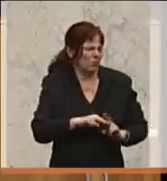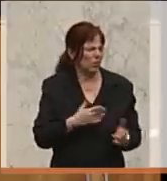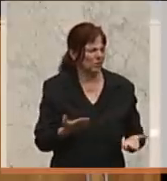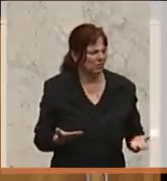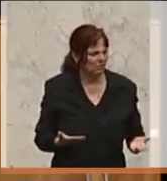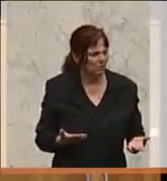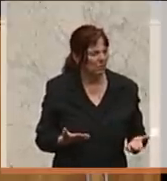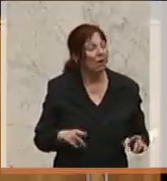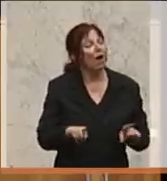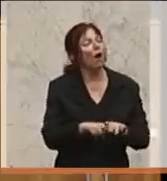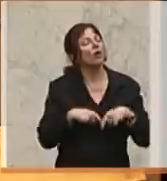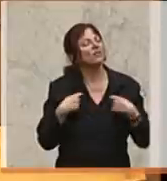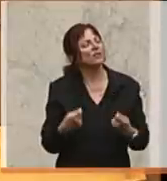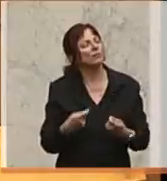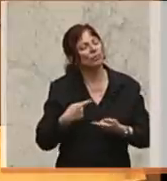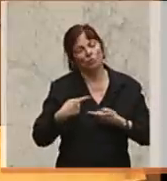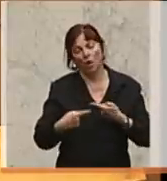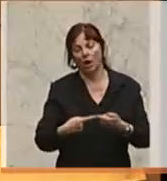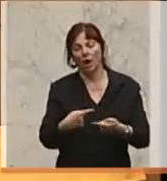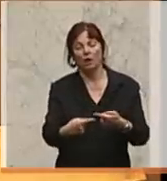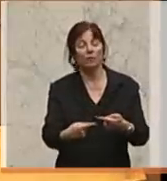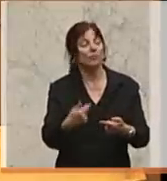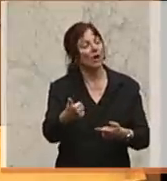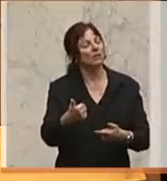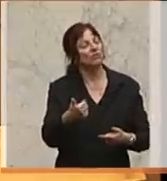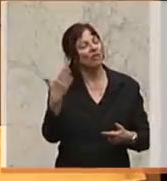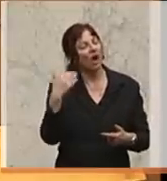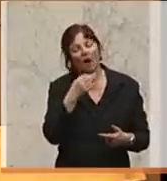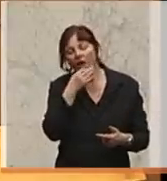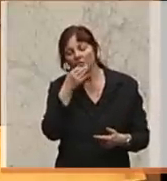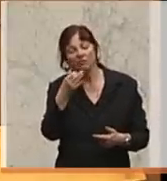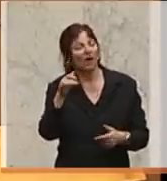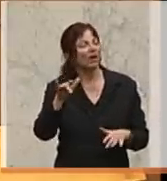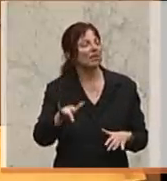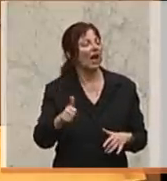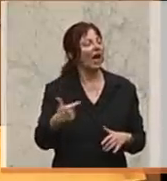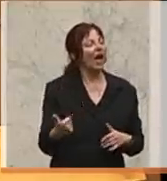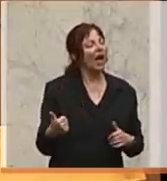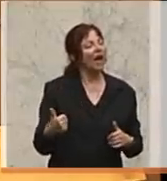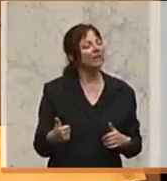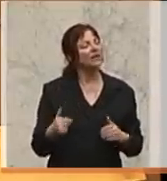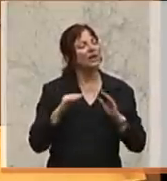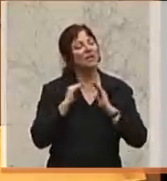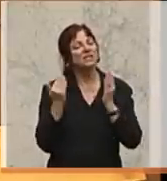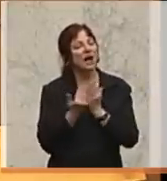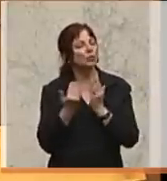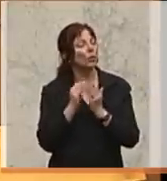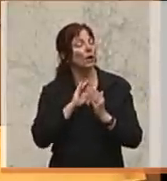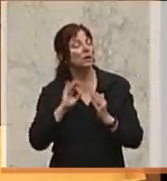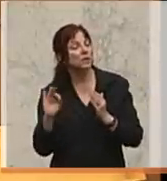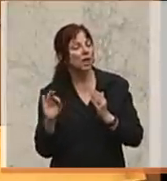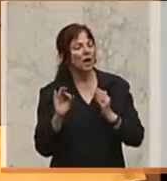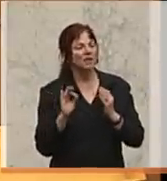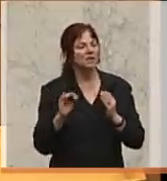auch Vorgänge, wo auf einmal, wie diese Anfragen am Tisch gelegen sind, auf einmal manche Zeitungen sehr rege geworden sind und auf einmal Geldbeträge